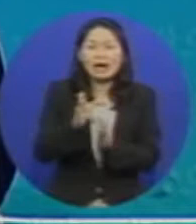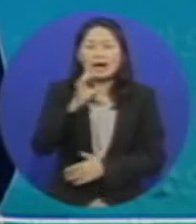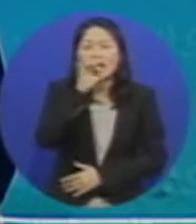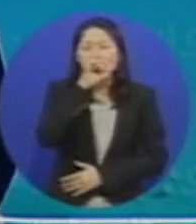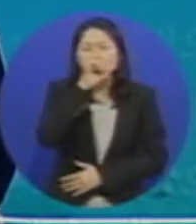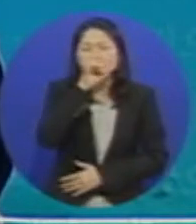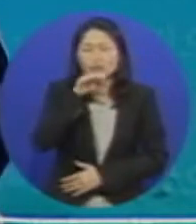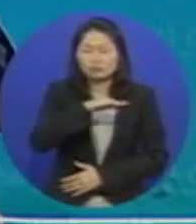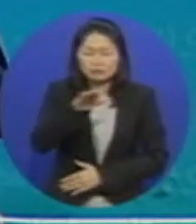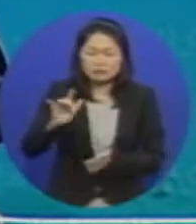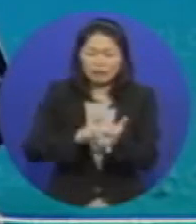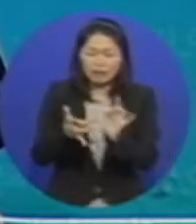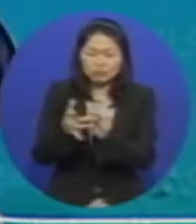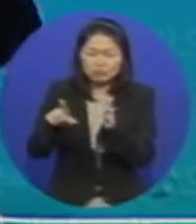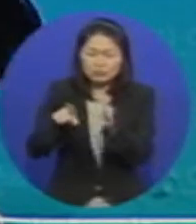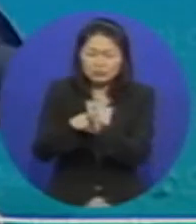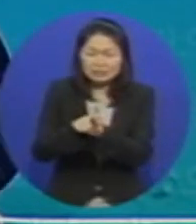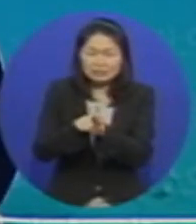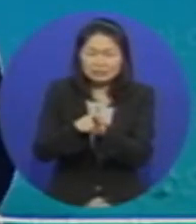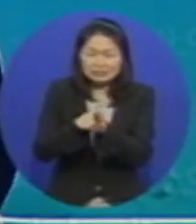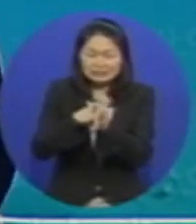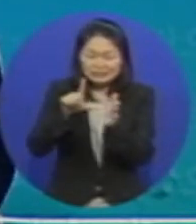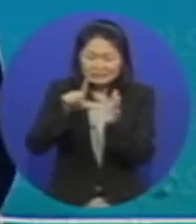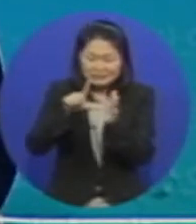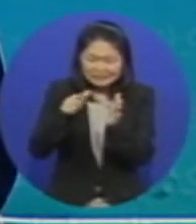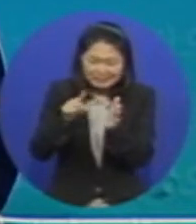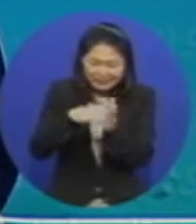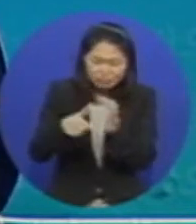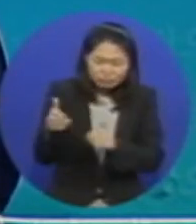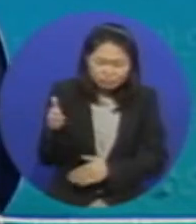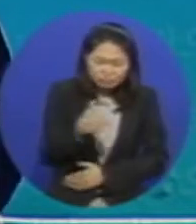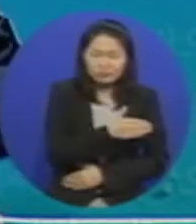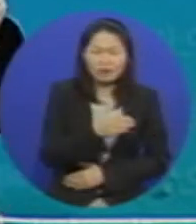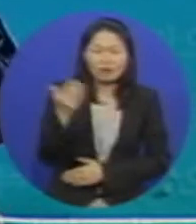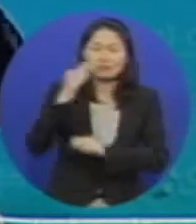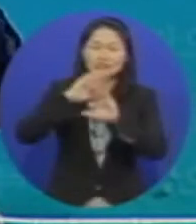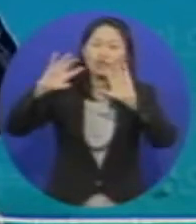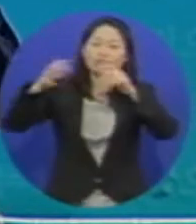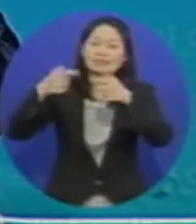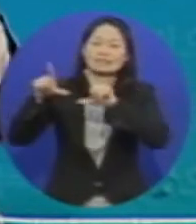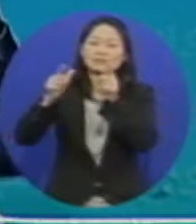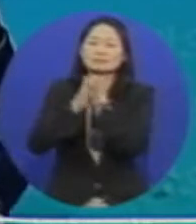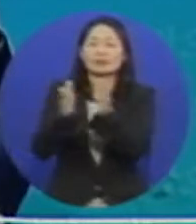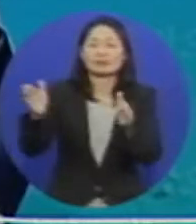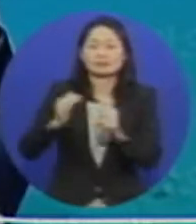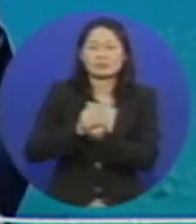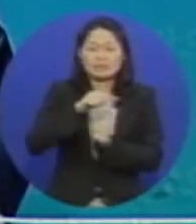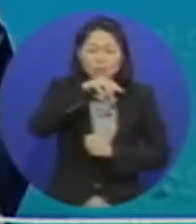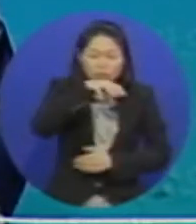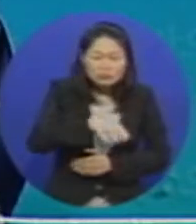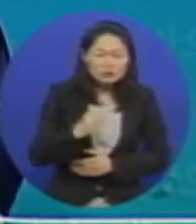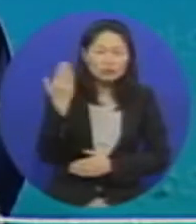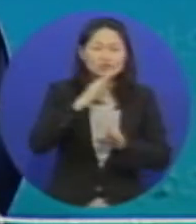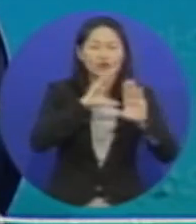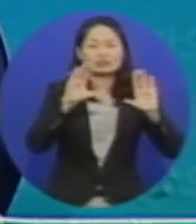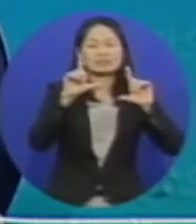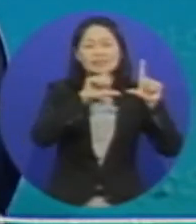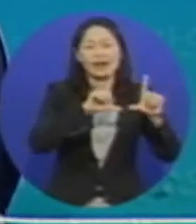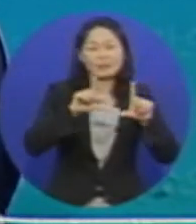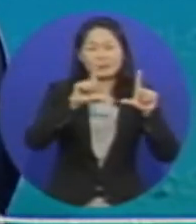우리는 천국의 삶을 시작하는 겁니다 요기서 천국의 삶을 살아요 많은